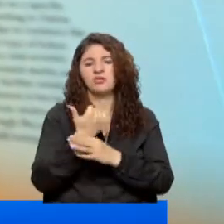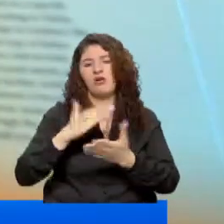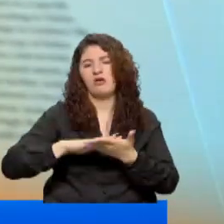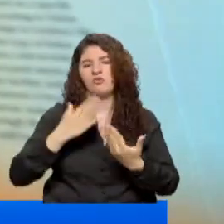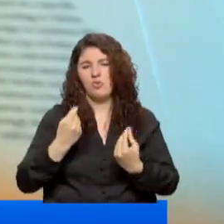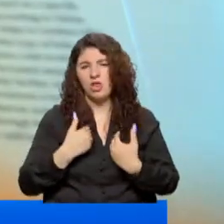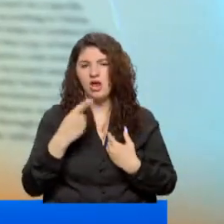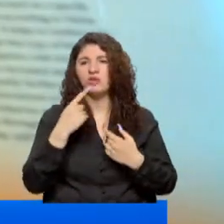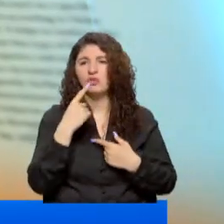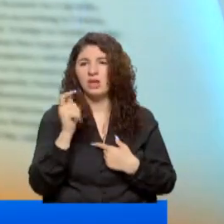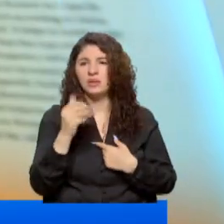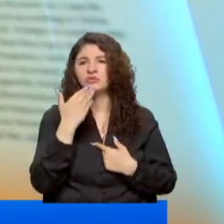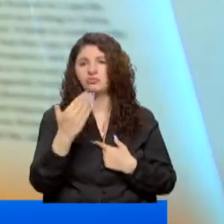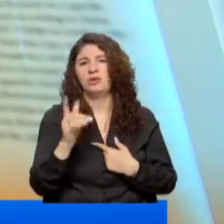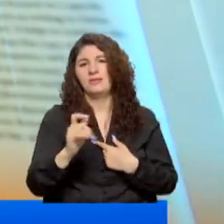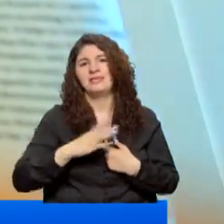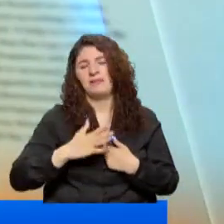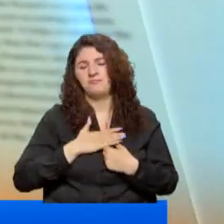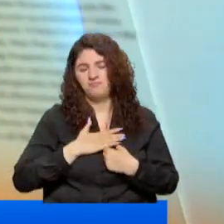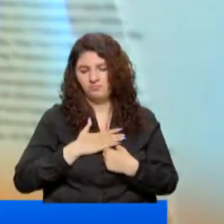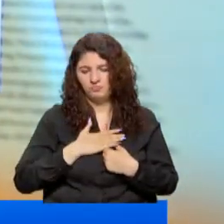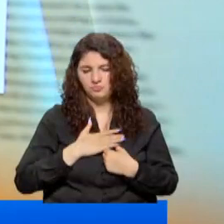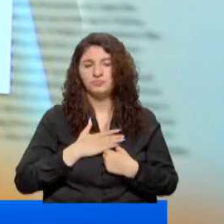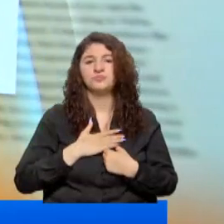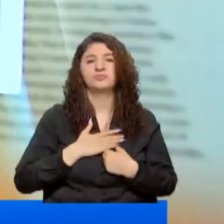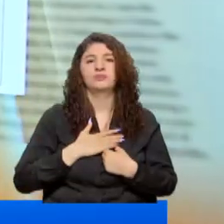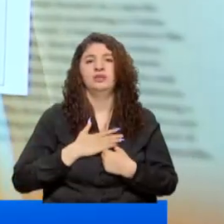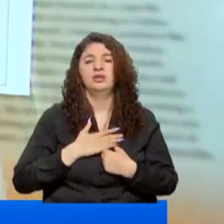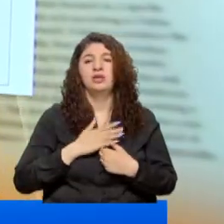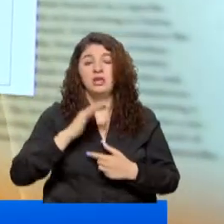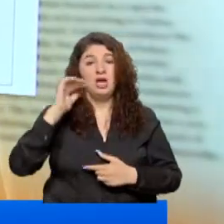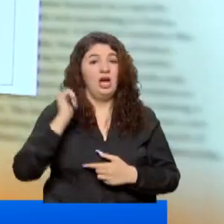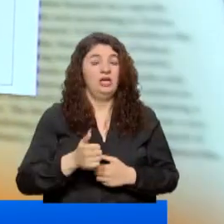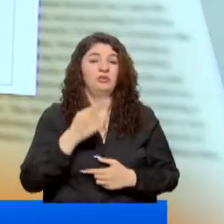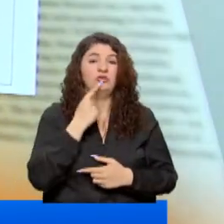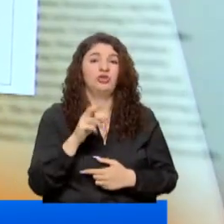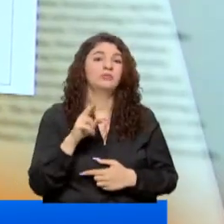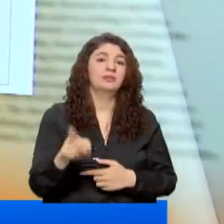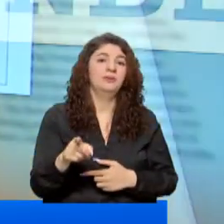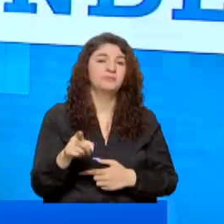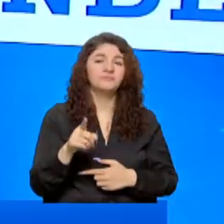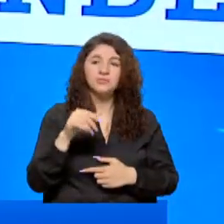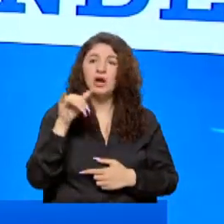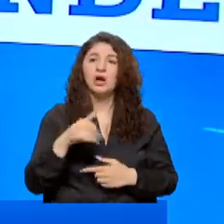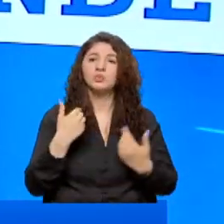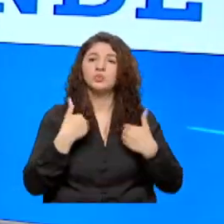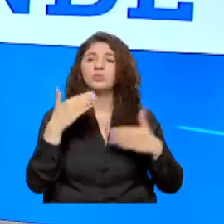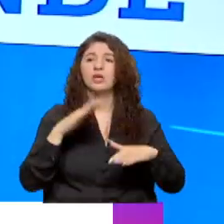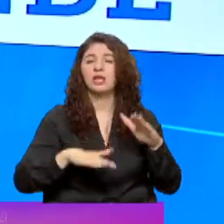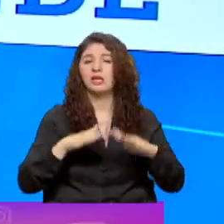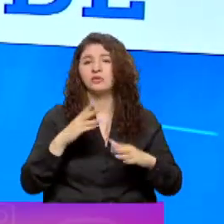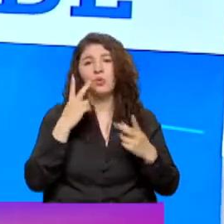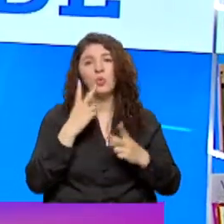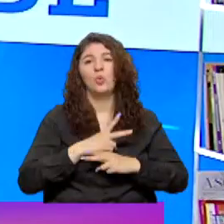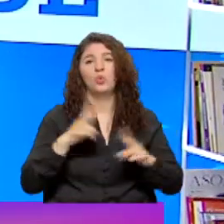olarak ifade ederek arz etmek isterim efendim Ben her zaman söylediğimiz gibi Hak hukuk adalet